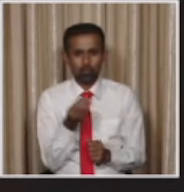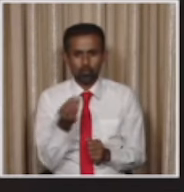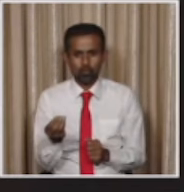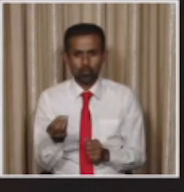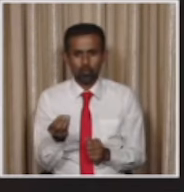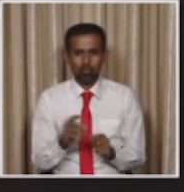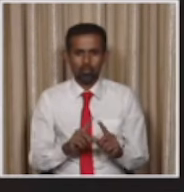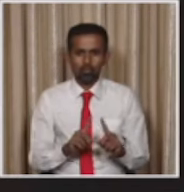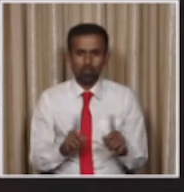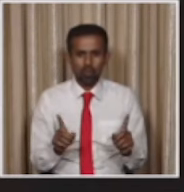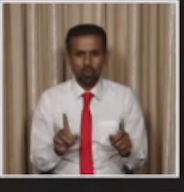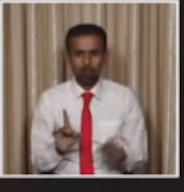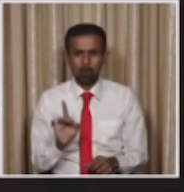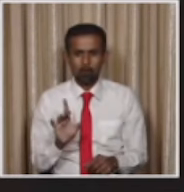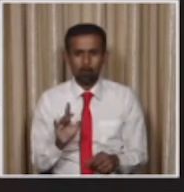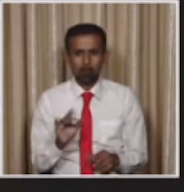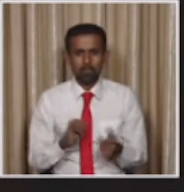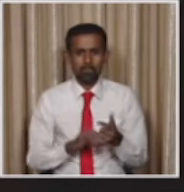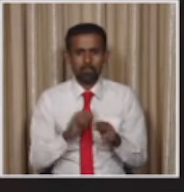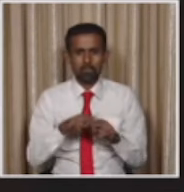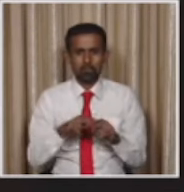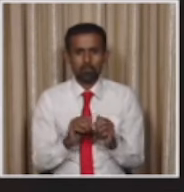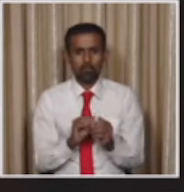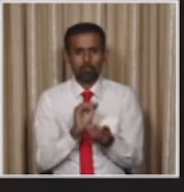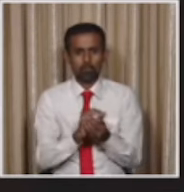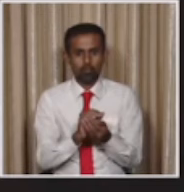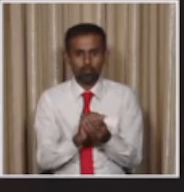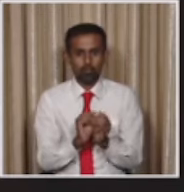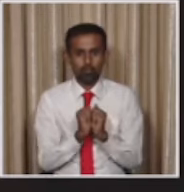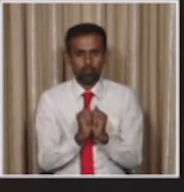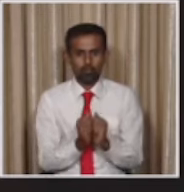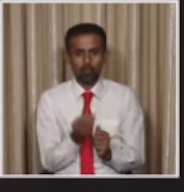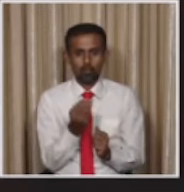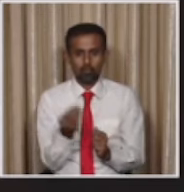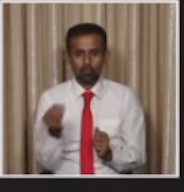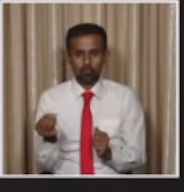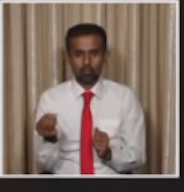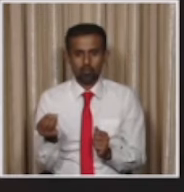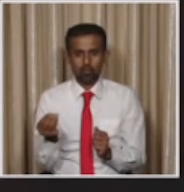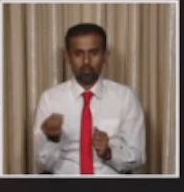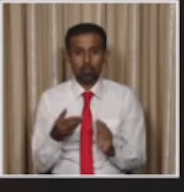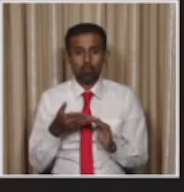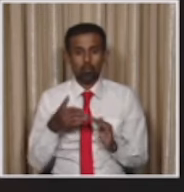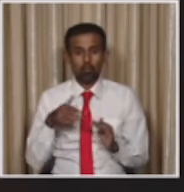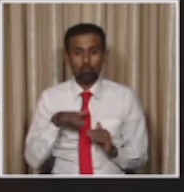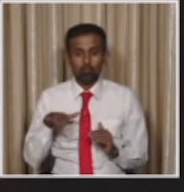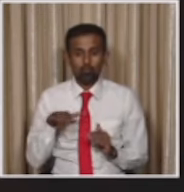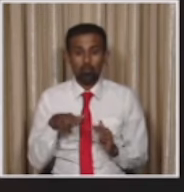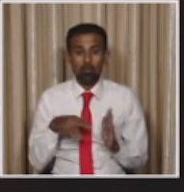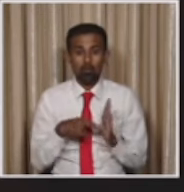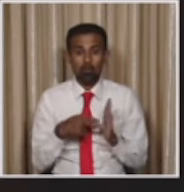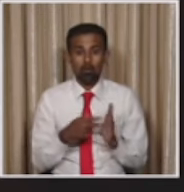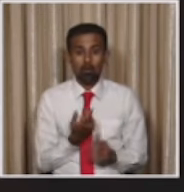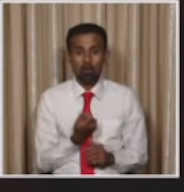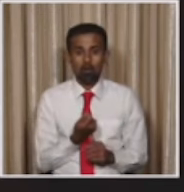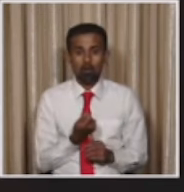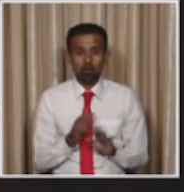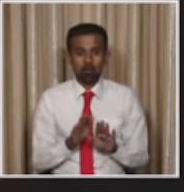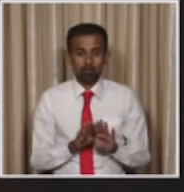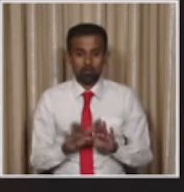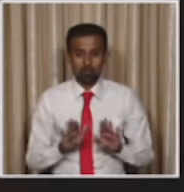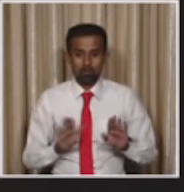10ක් 15ක් සේවකයින්ට රැකවරණයක් ආරක්ෂාවක් දුන්න ගම්වල තියෙන ආර්ථිකය